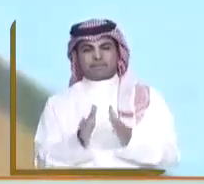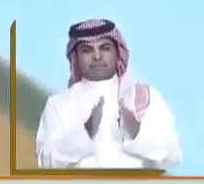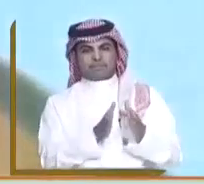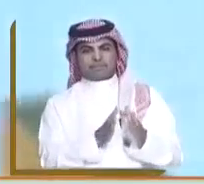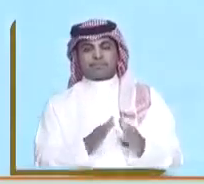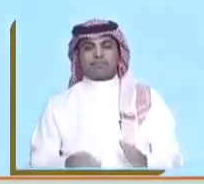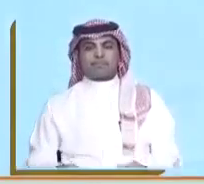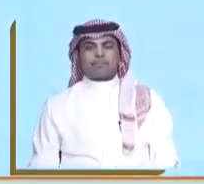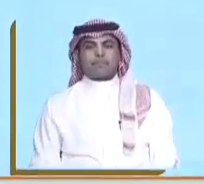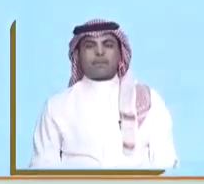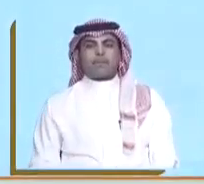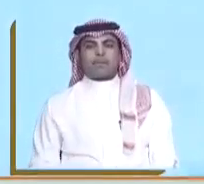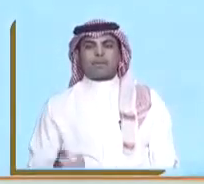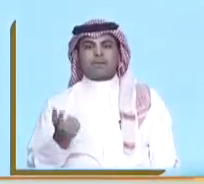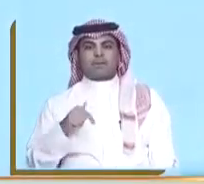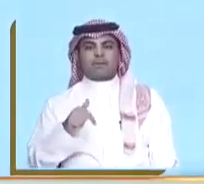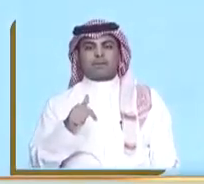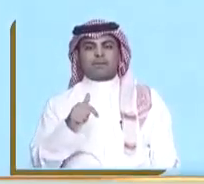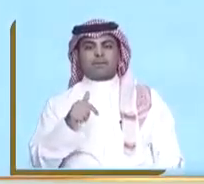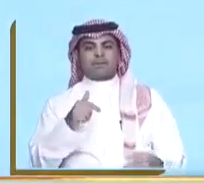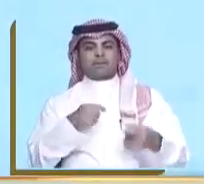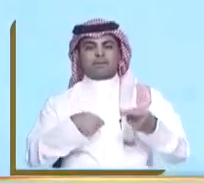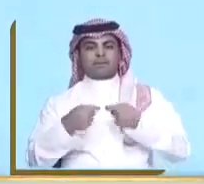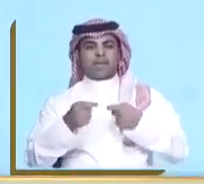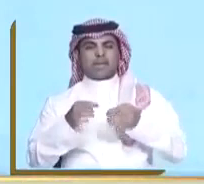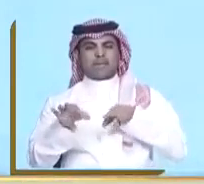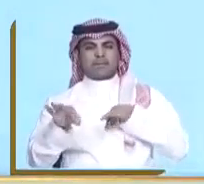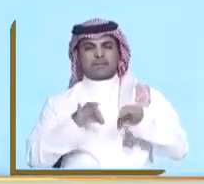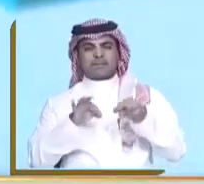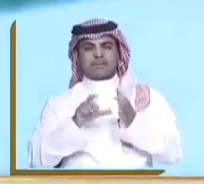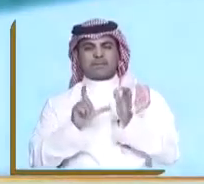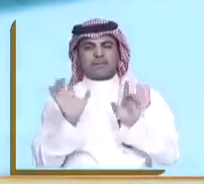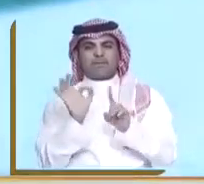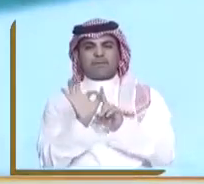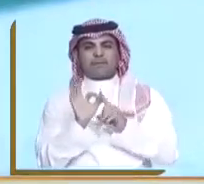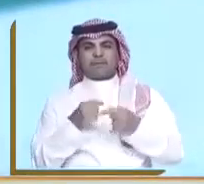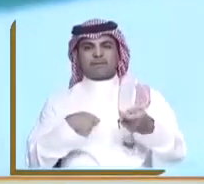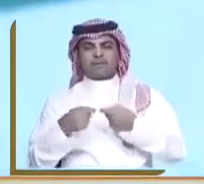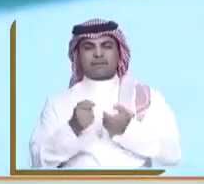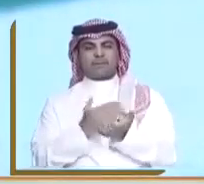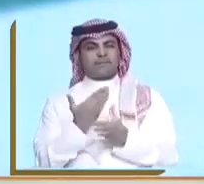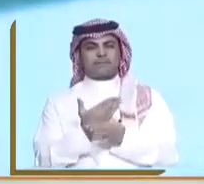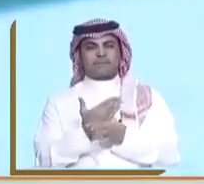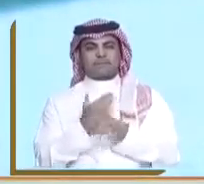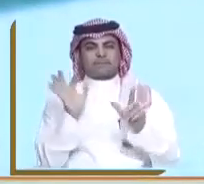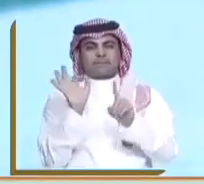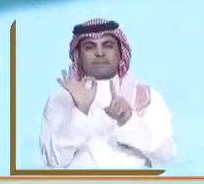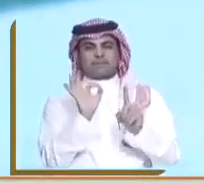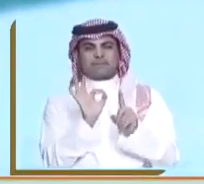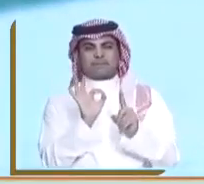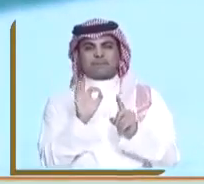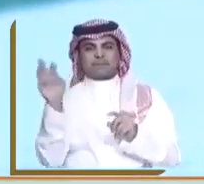وبينها المحافظ ان استراتيجيه تقنيه الماليه تسعى الى تحقيق الاثر الاقتصادي من خلال استهداف زياده